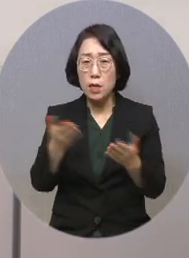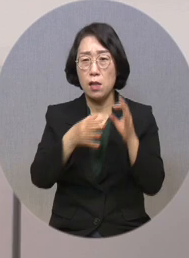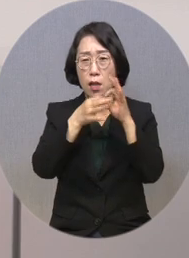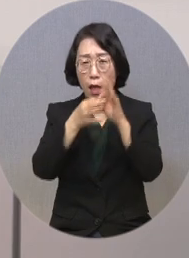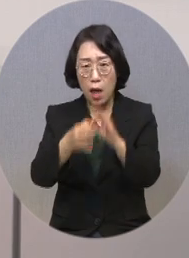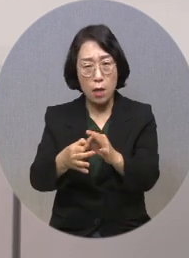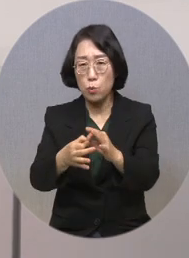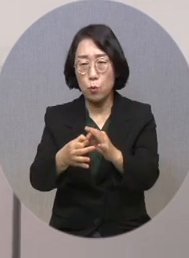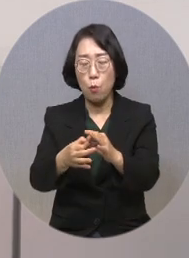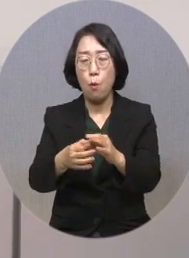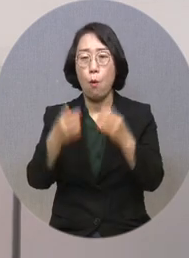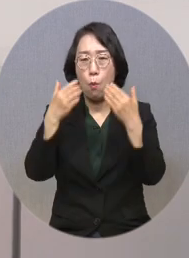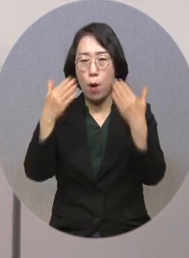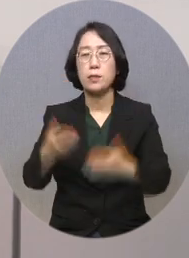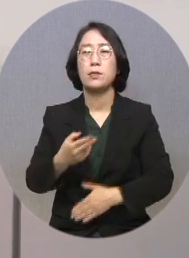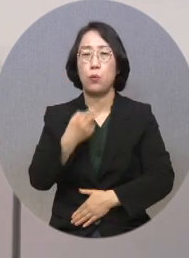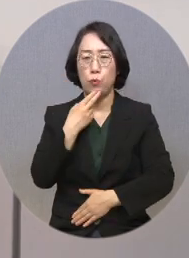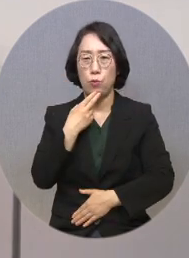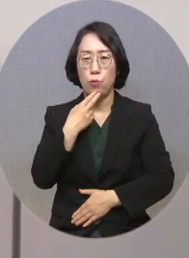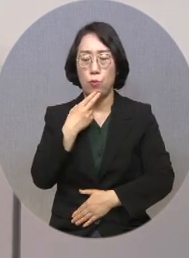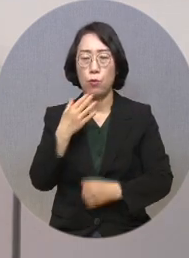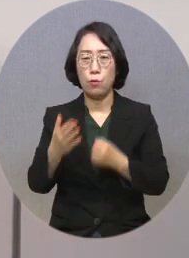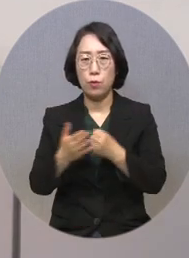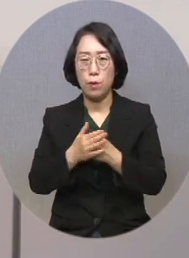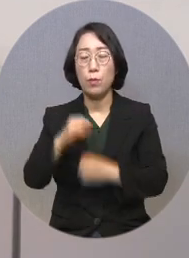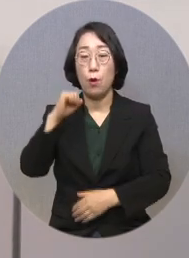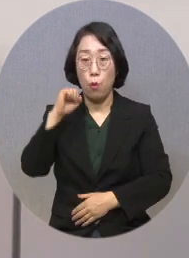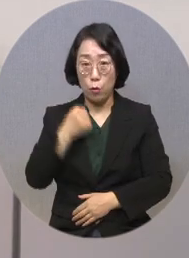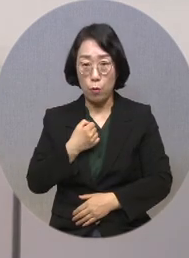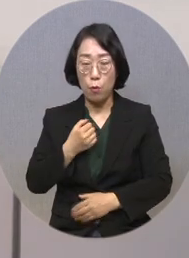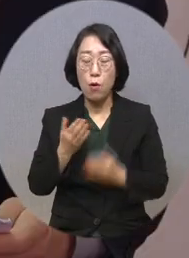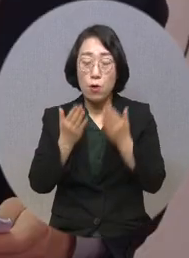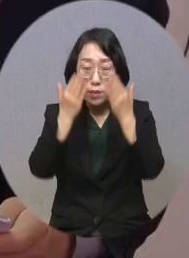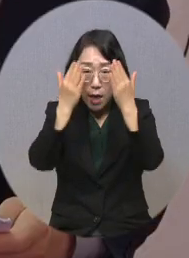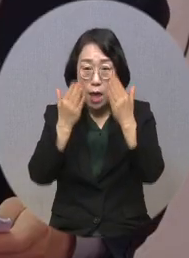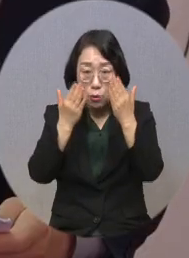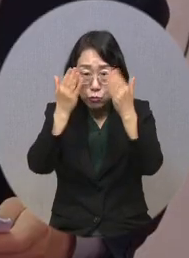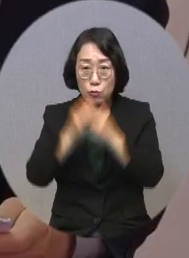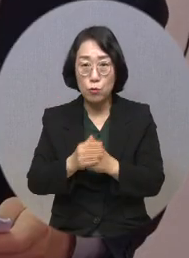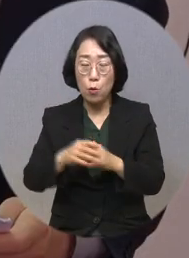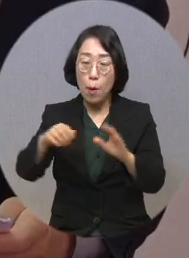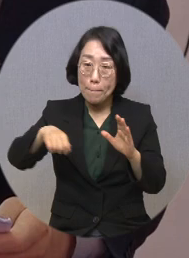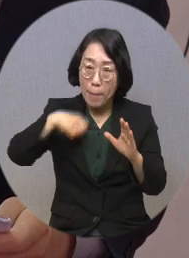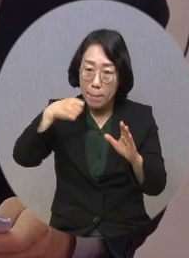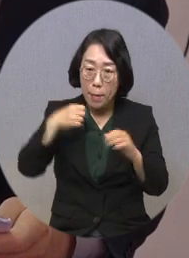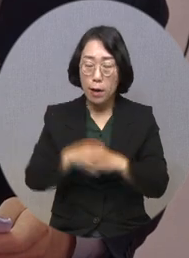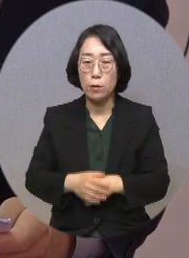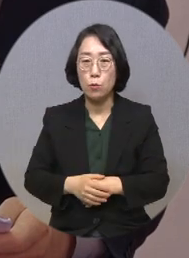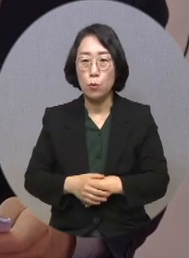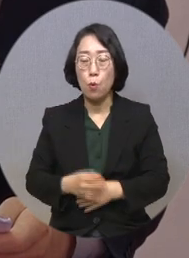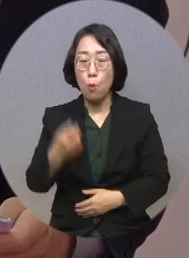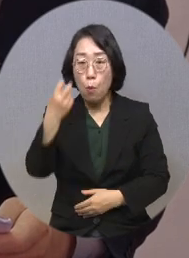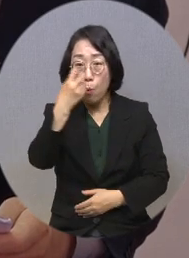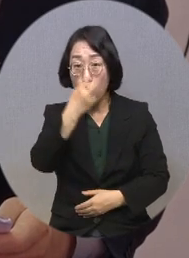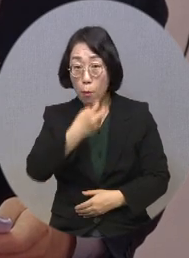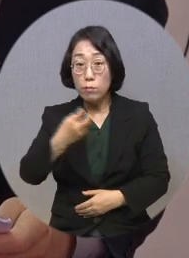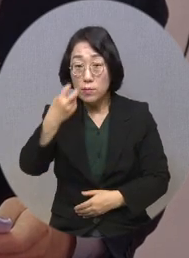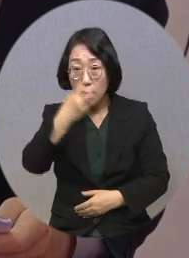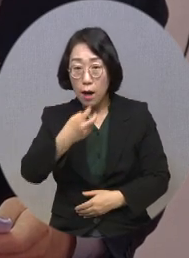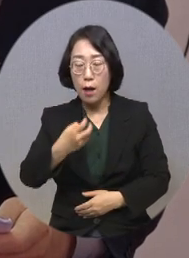것이 현실입니다. 세수나 식사 등은 물론 코로나 검사와 방역